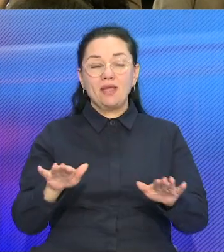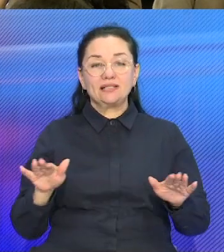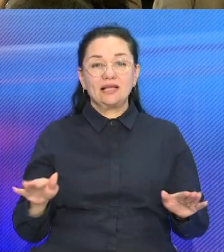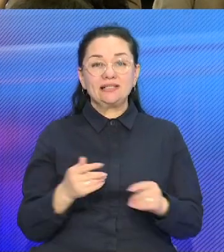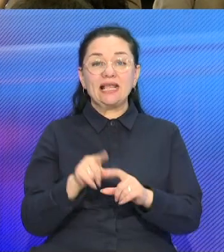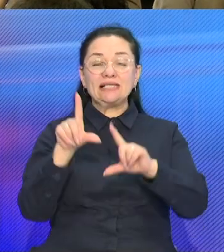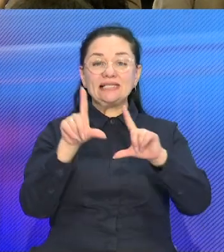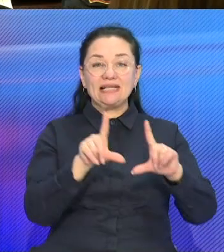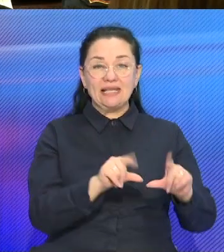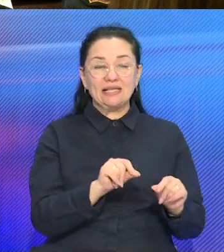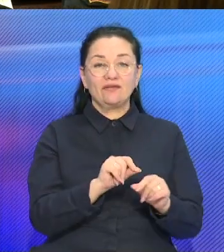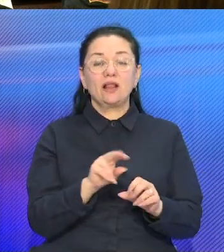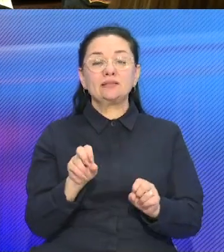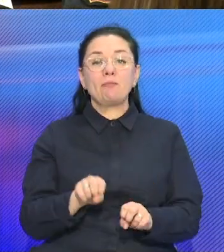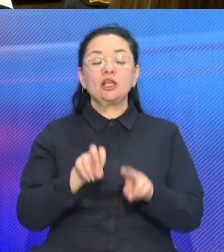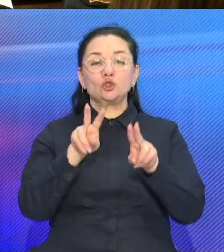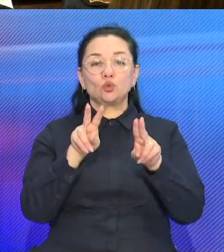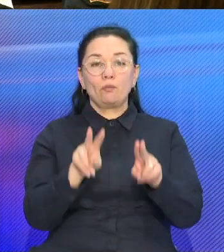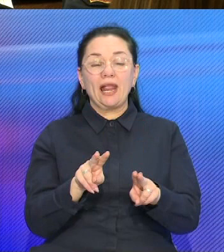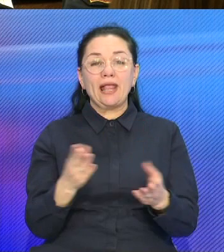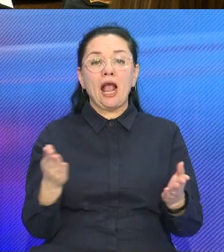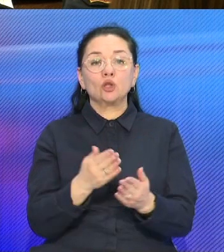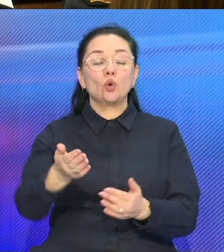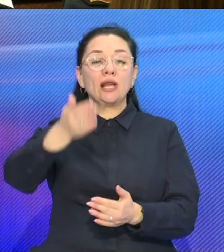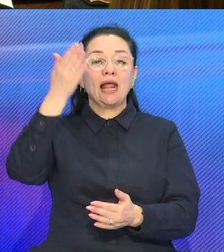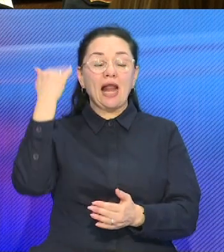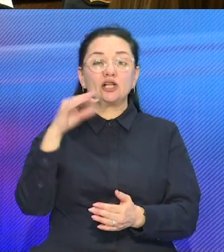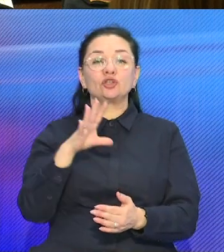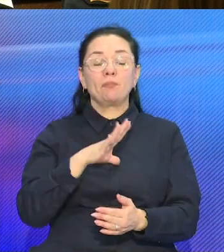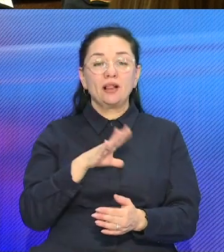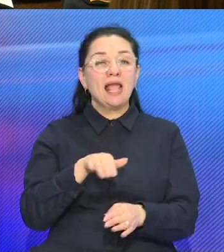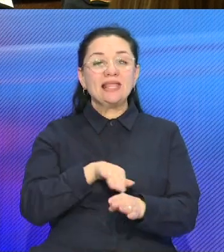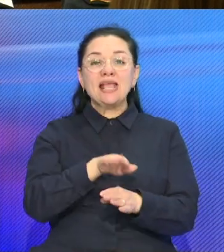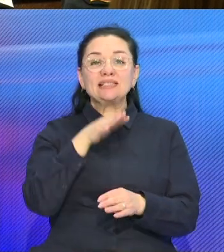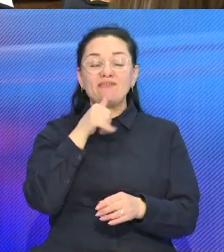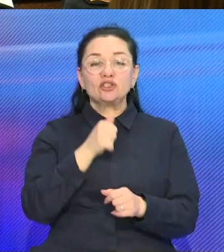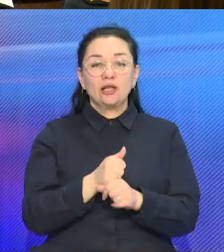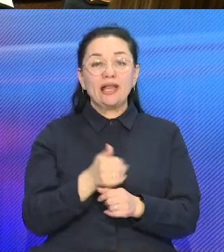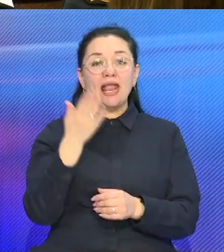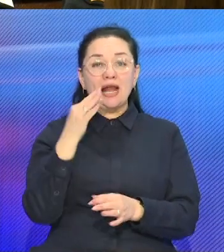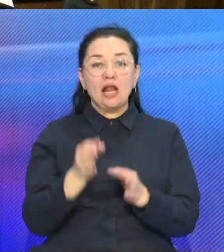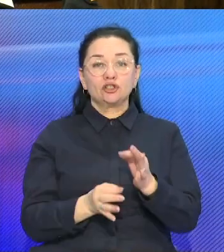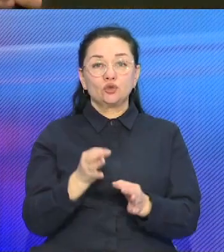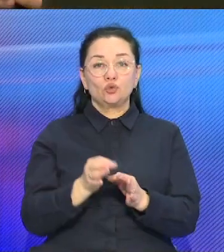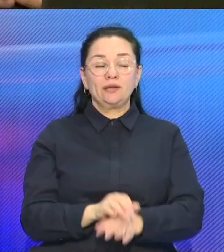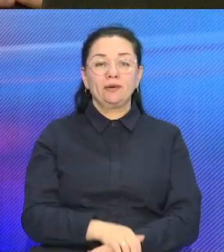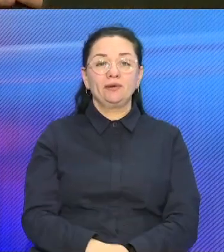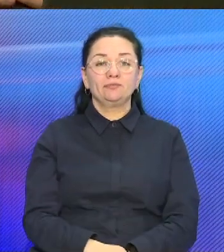снизилась колькость злочинства, учиненных ранее судимыми, неполнолетними и убытия.